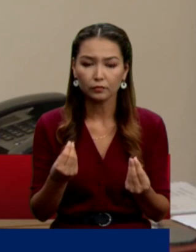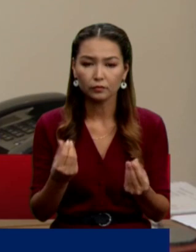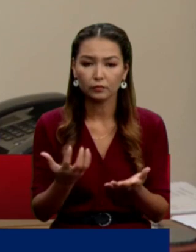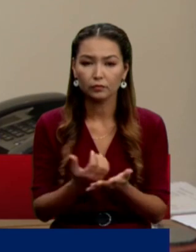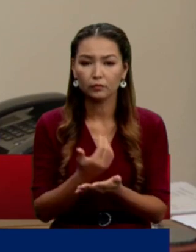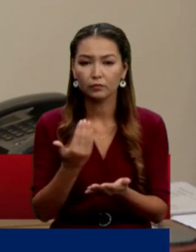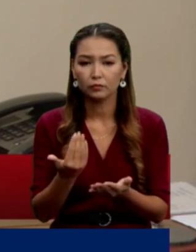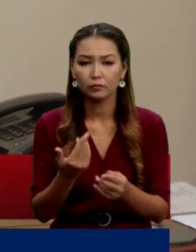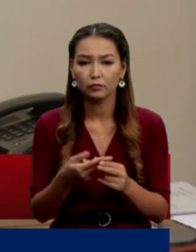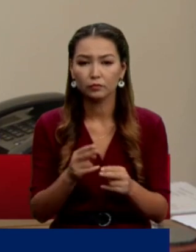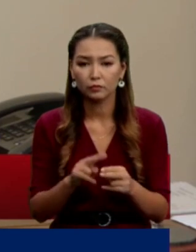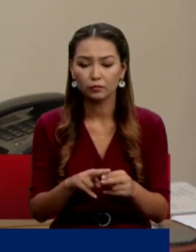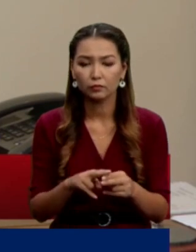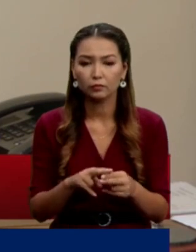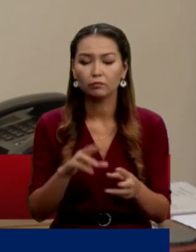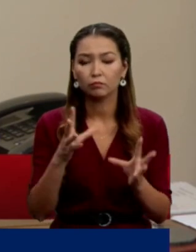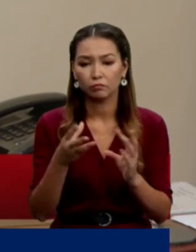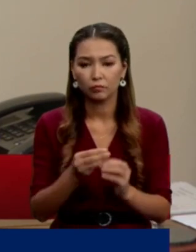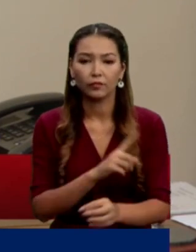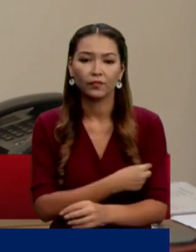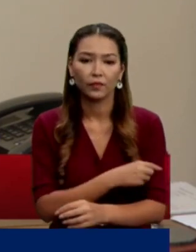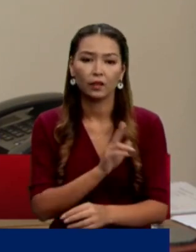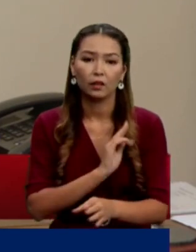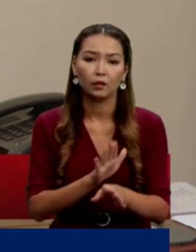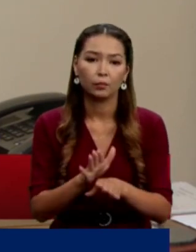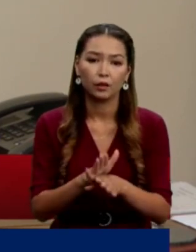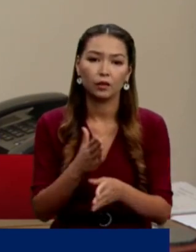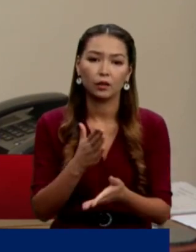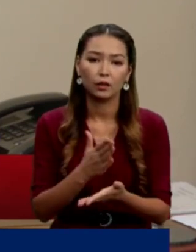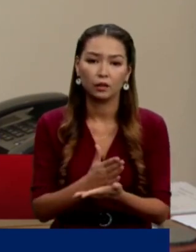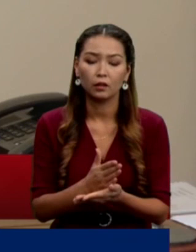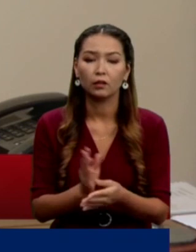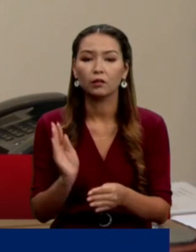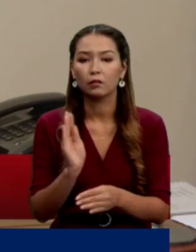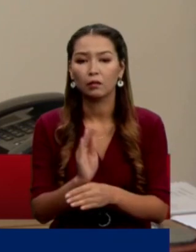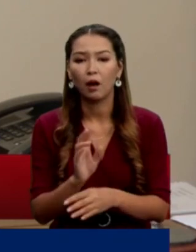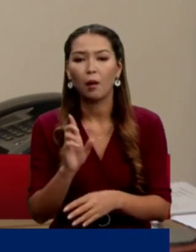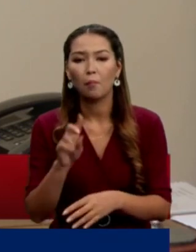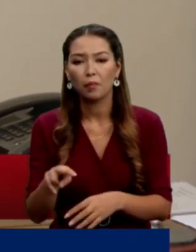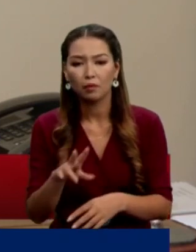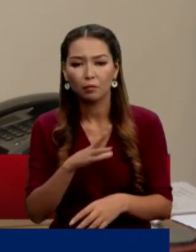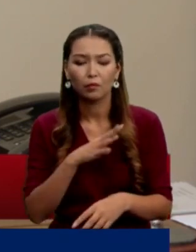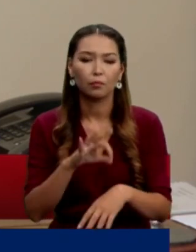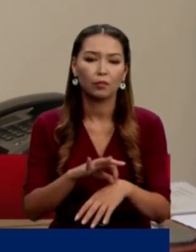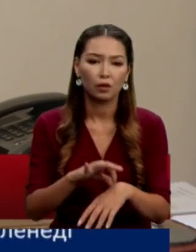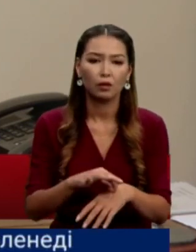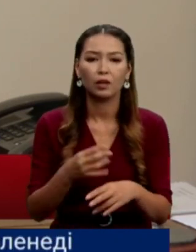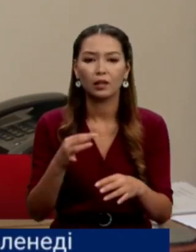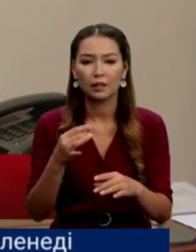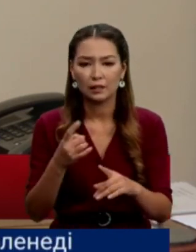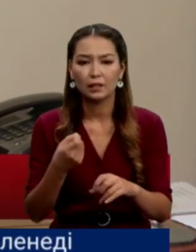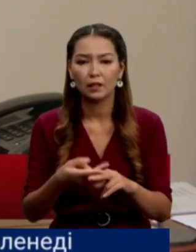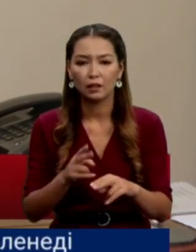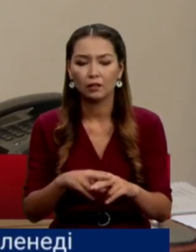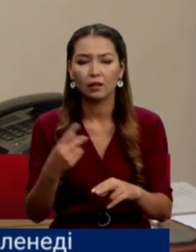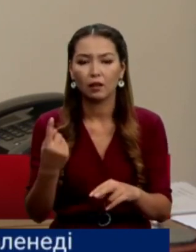получается, что пошли по графику в отпуск санитарки, плюс были на больничном. Вот. И до этого